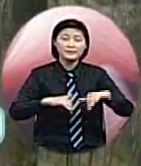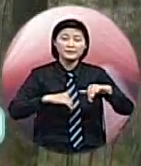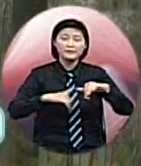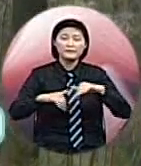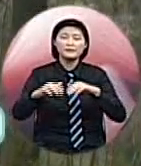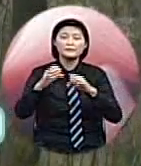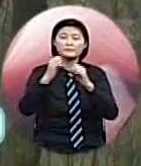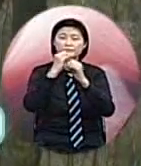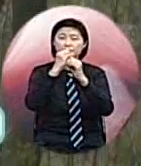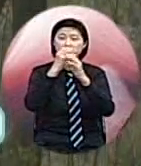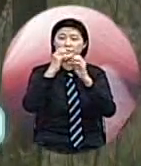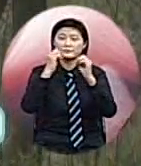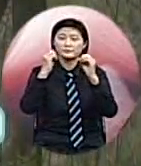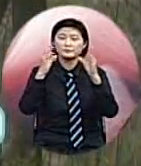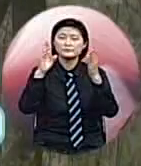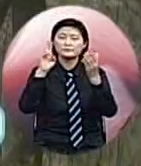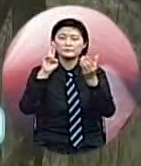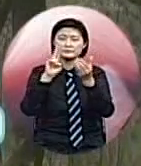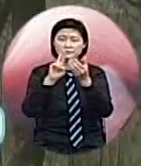사연들을 내 원툴에